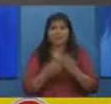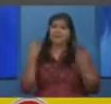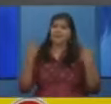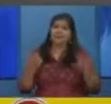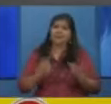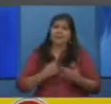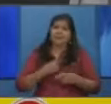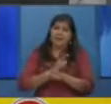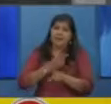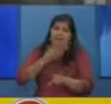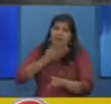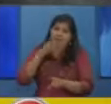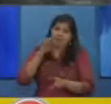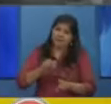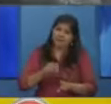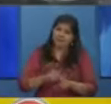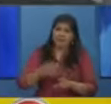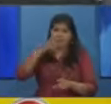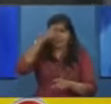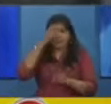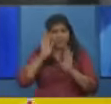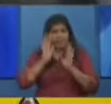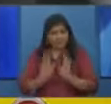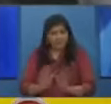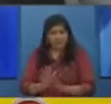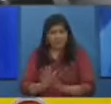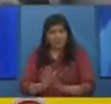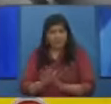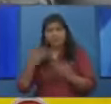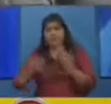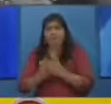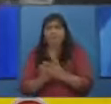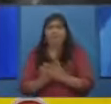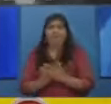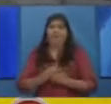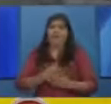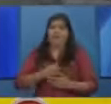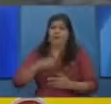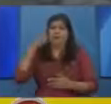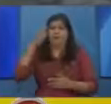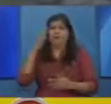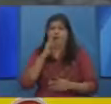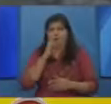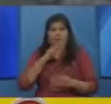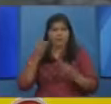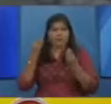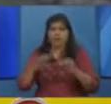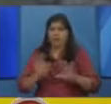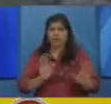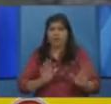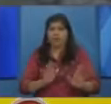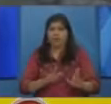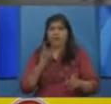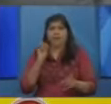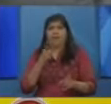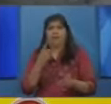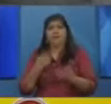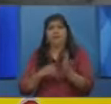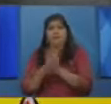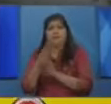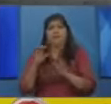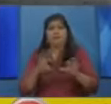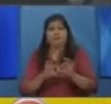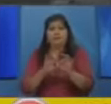भी एक सीख है, परिस्थितियां कितनी भी विषम क्यों न हो, अपने सेंस ऑफ ह्यूमर को जिंदा रखिए। यह